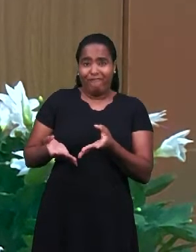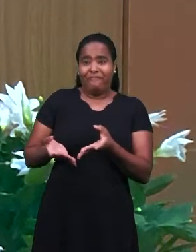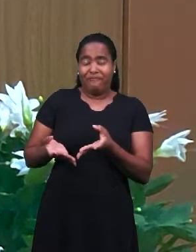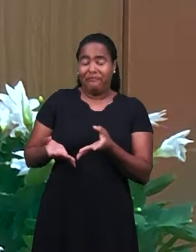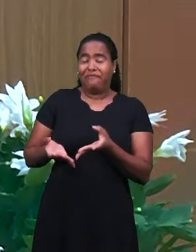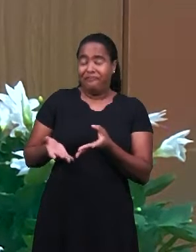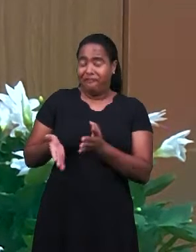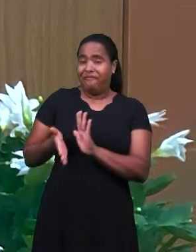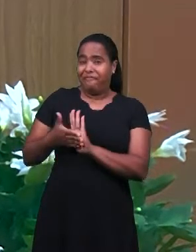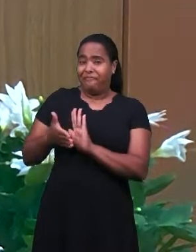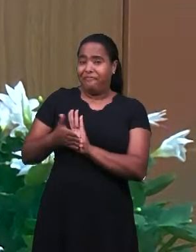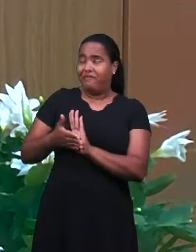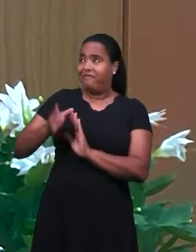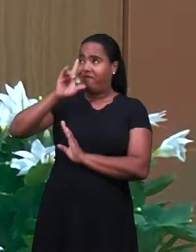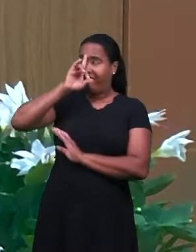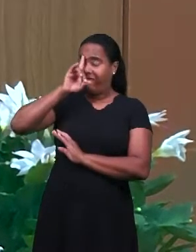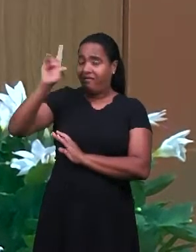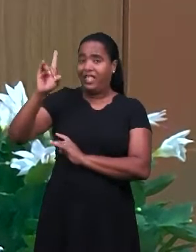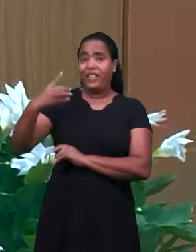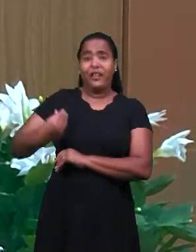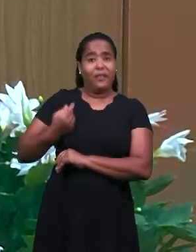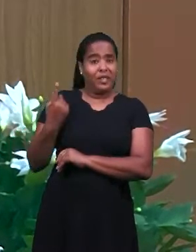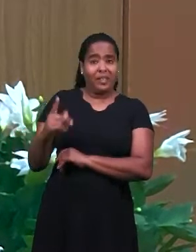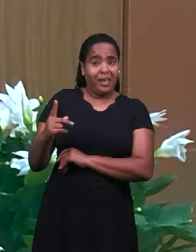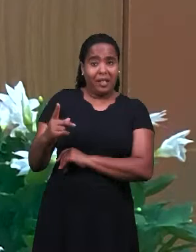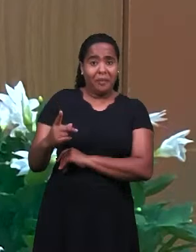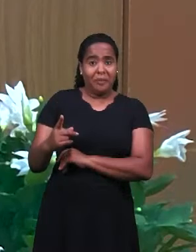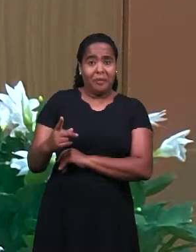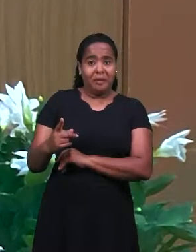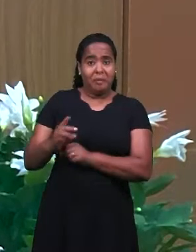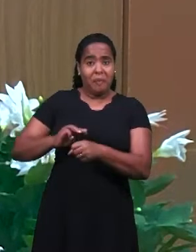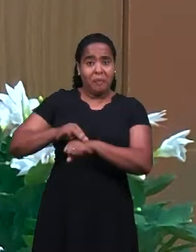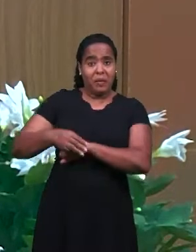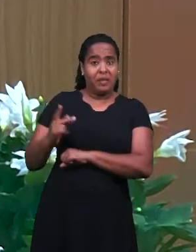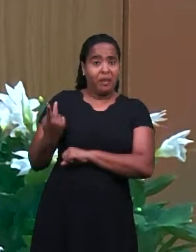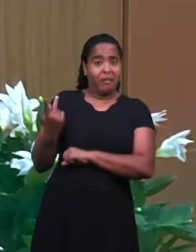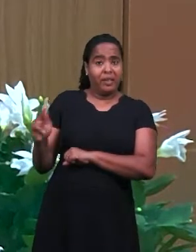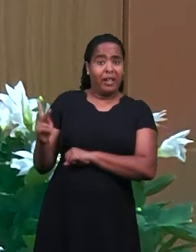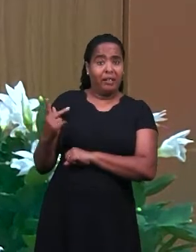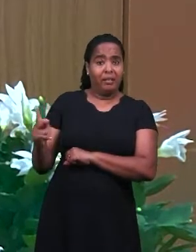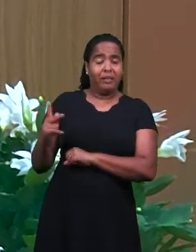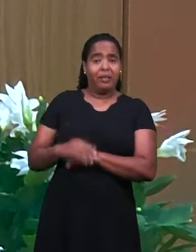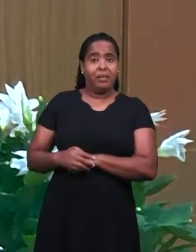И для его жизни, для служения его,